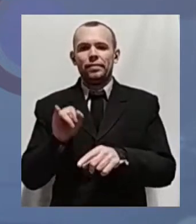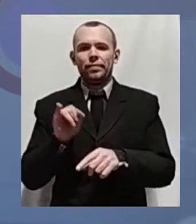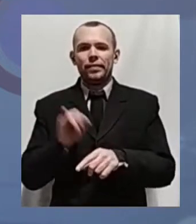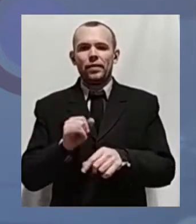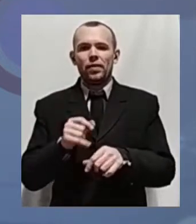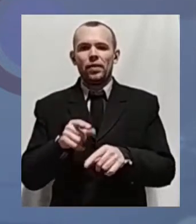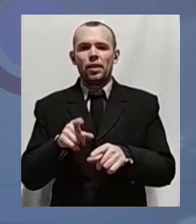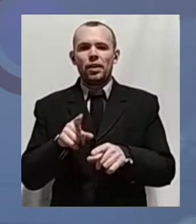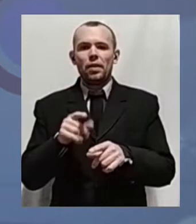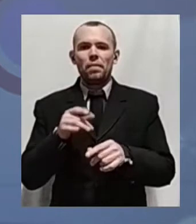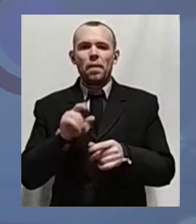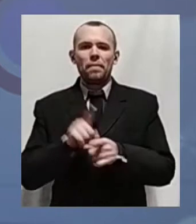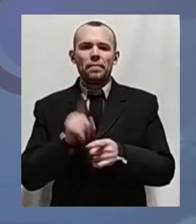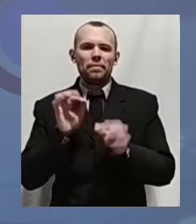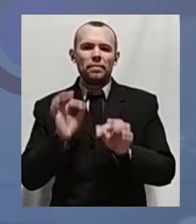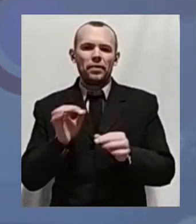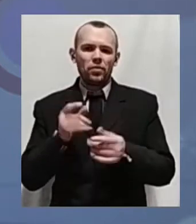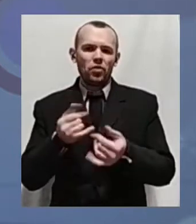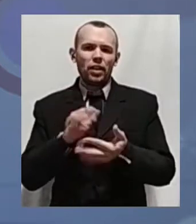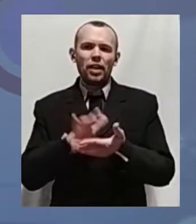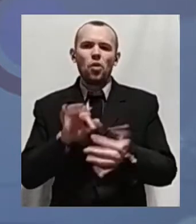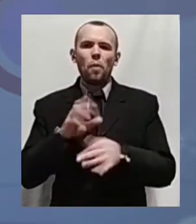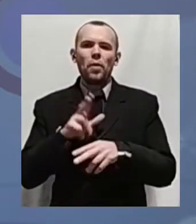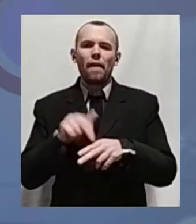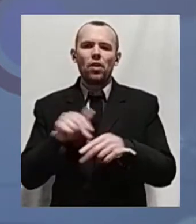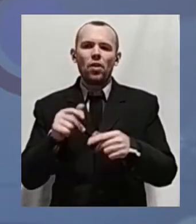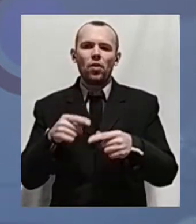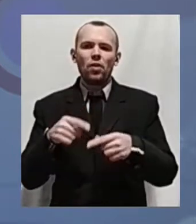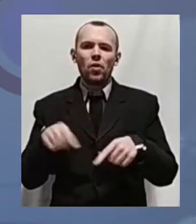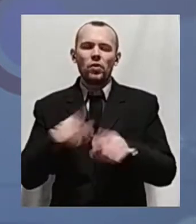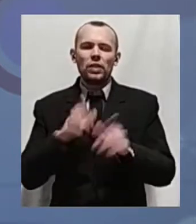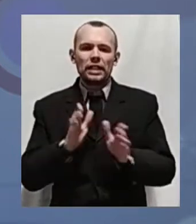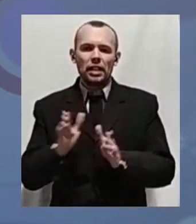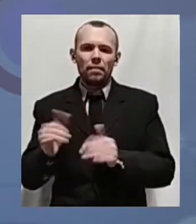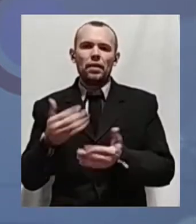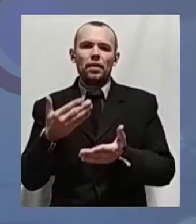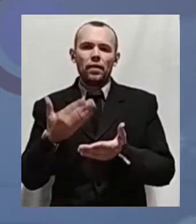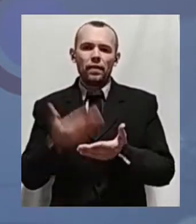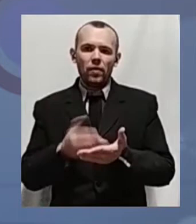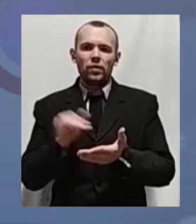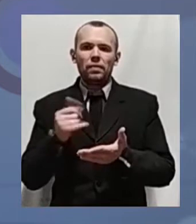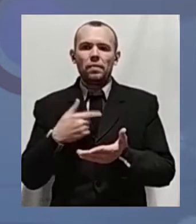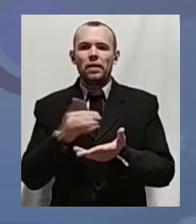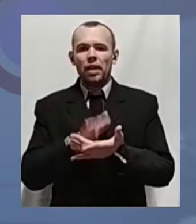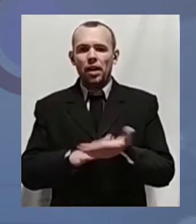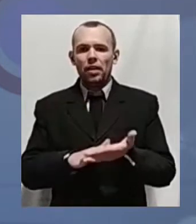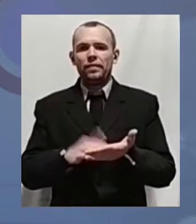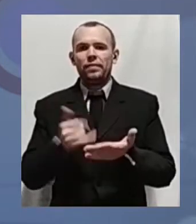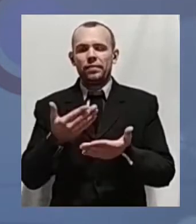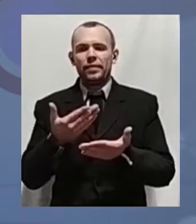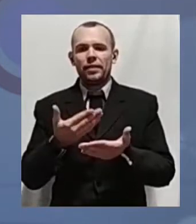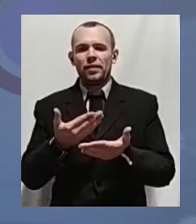яблуці. Про це Суспільному розповів хірург Микола Уманець. За його словами, в пацієнтки була патологія – гемангіома